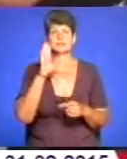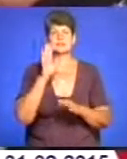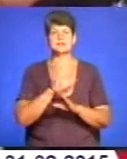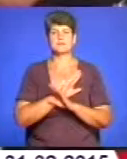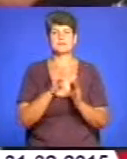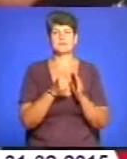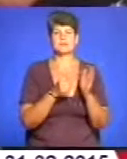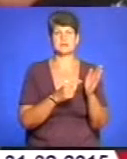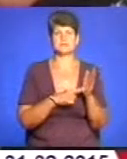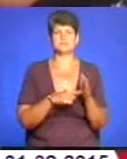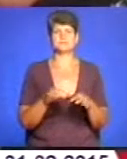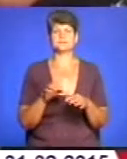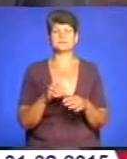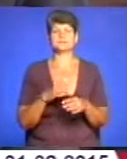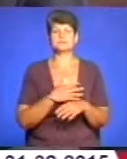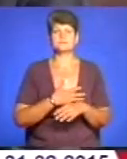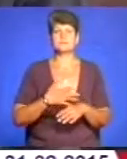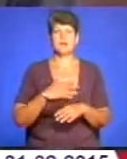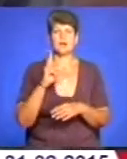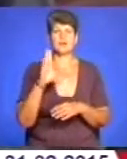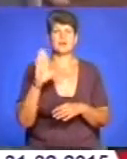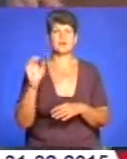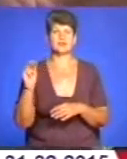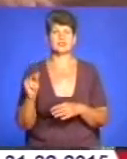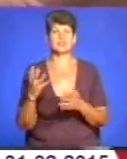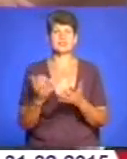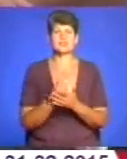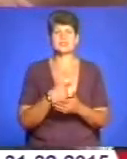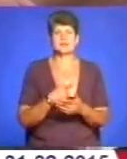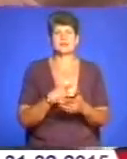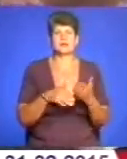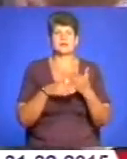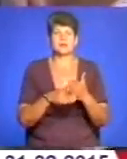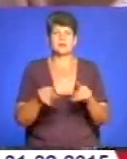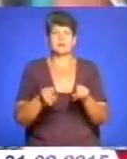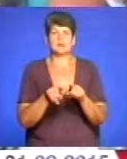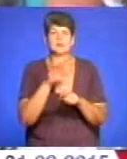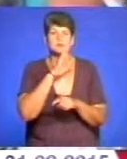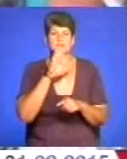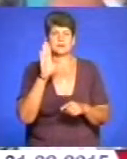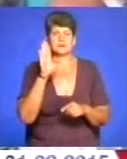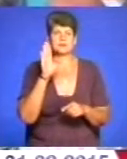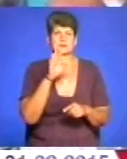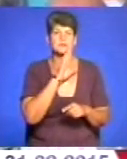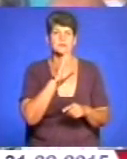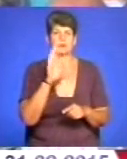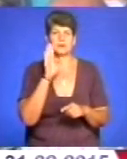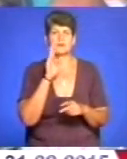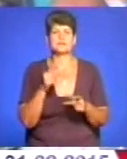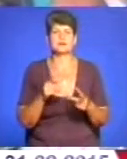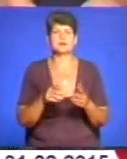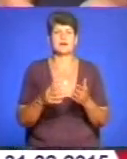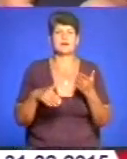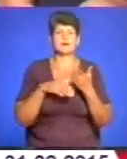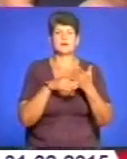діляться наболілим. Алла Квач знайшла себе у допомозі таким же матерям, як і вона. Ця мужня жінка за підтримки влади, волонтерів